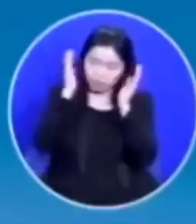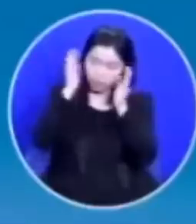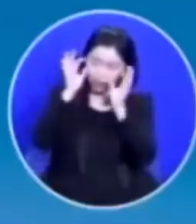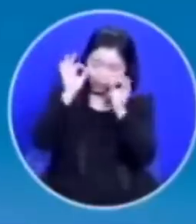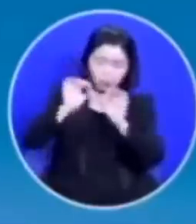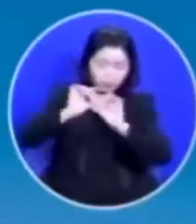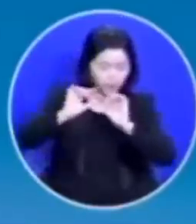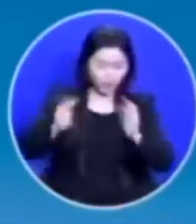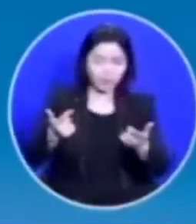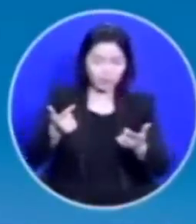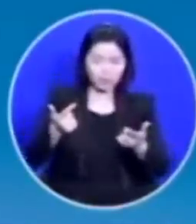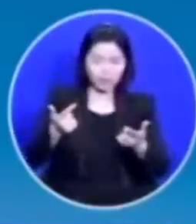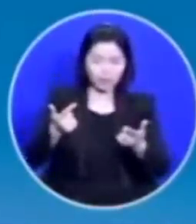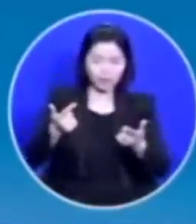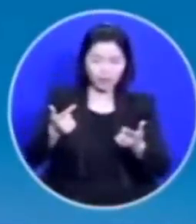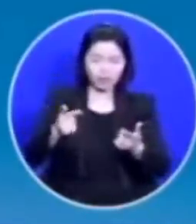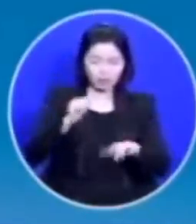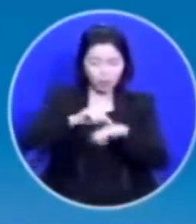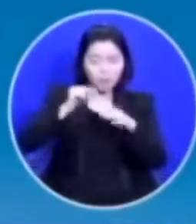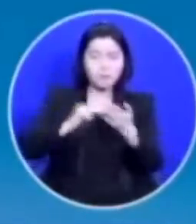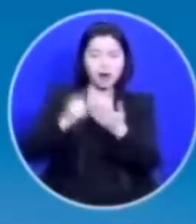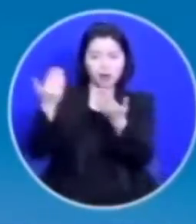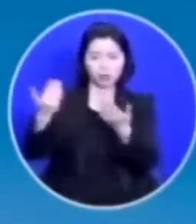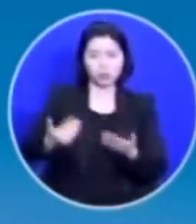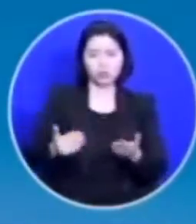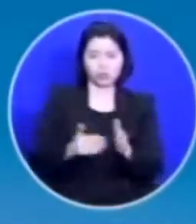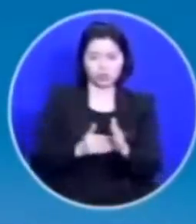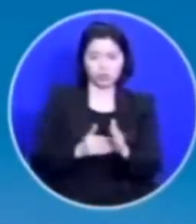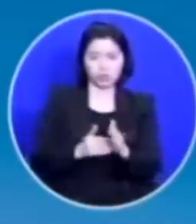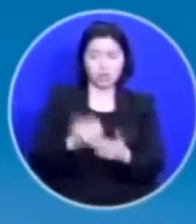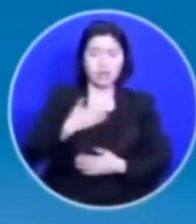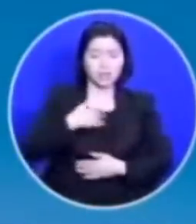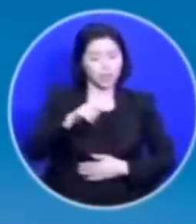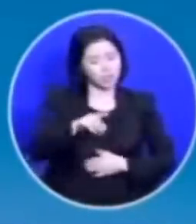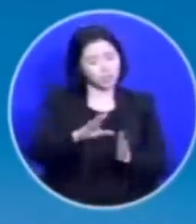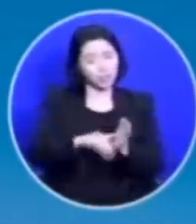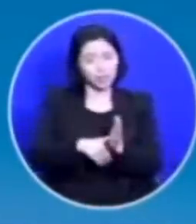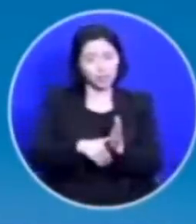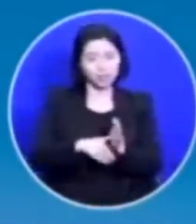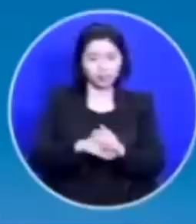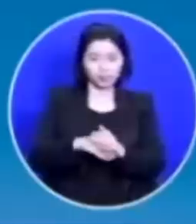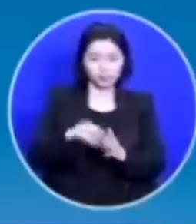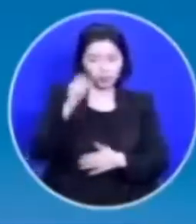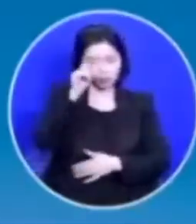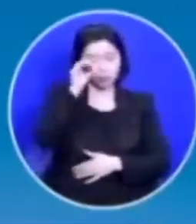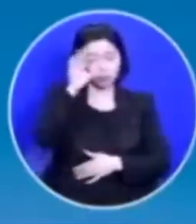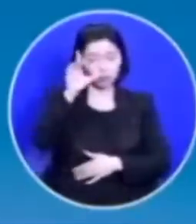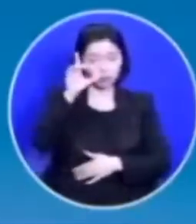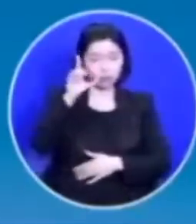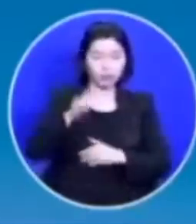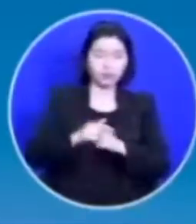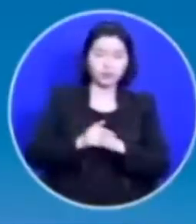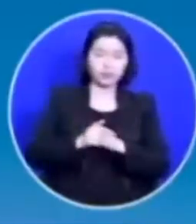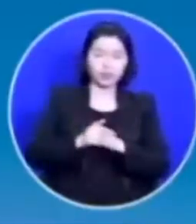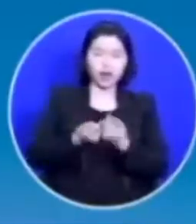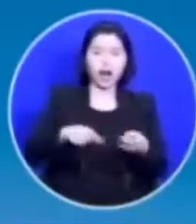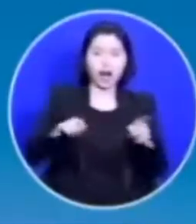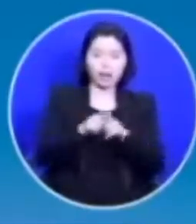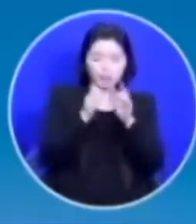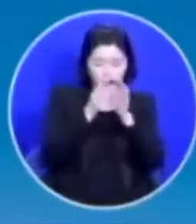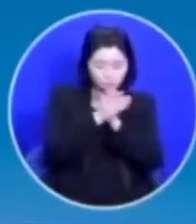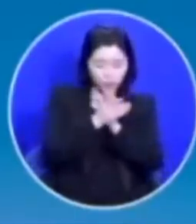하는 마음을 주셨어요 제가 그 때 눈을 떠서 함께 기도하는 목사님들을